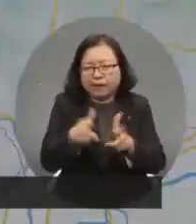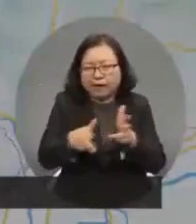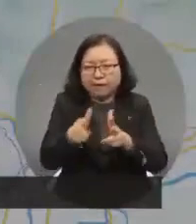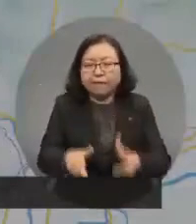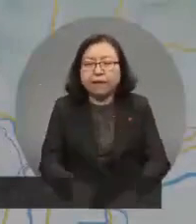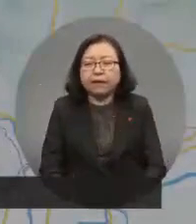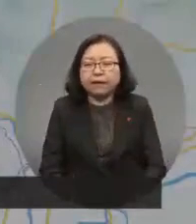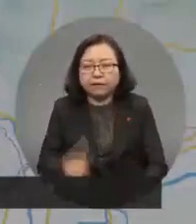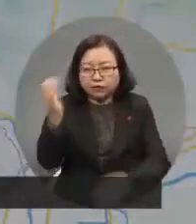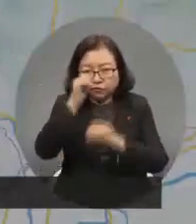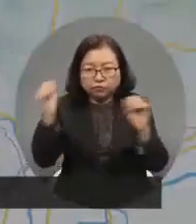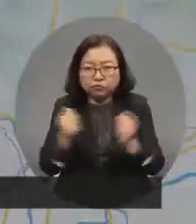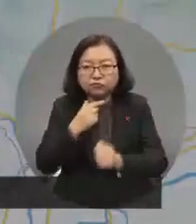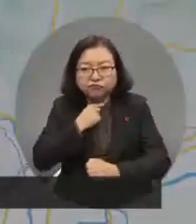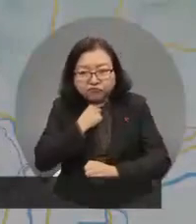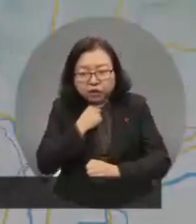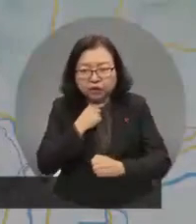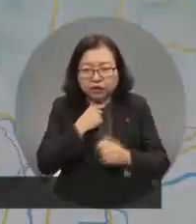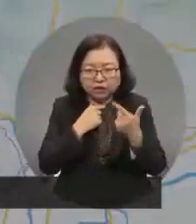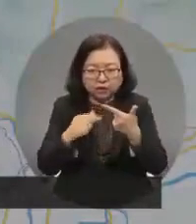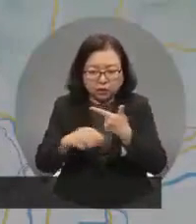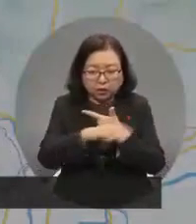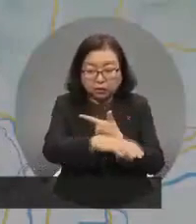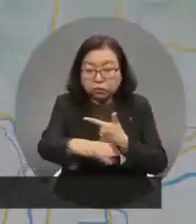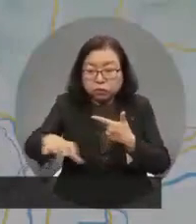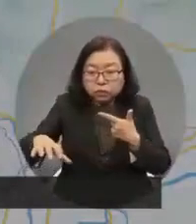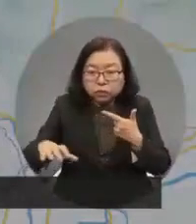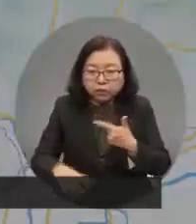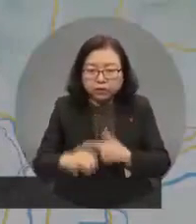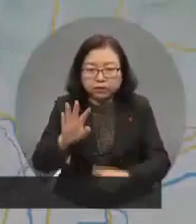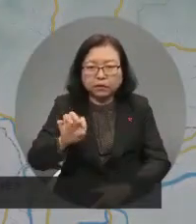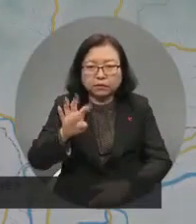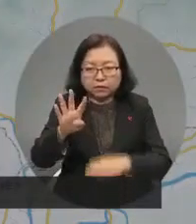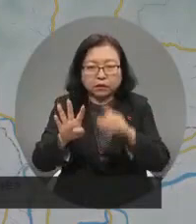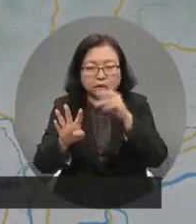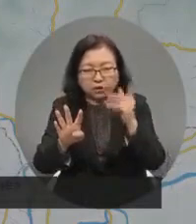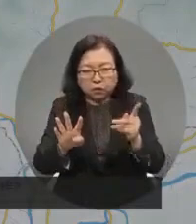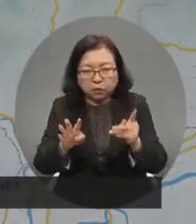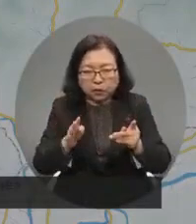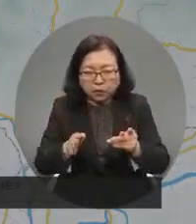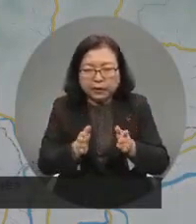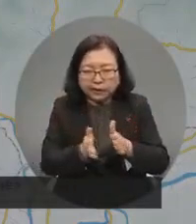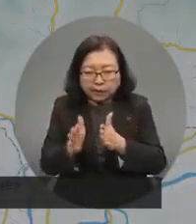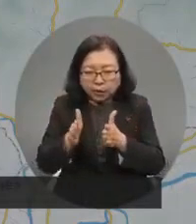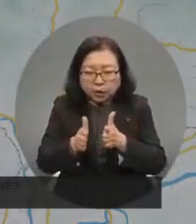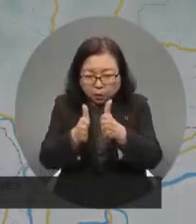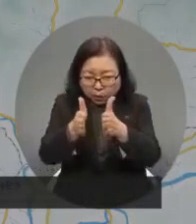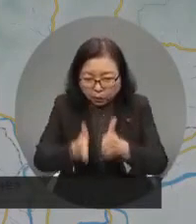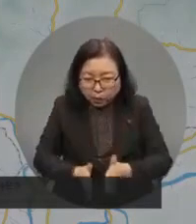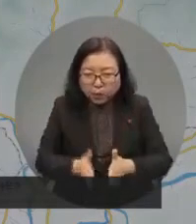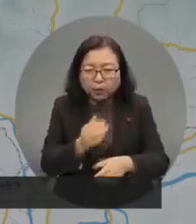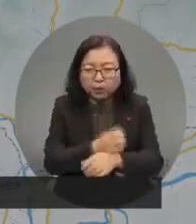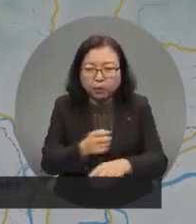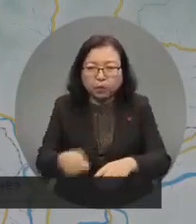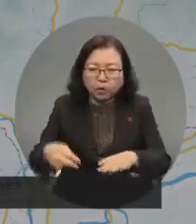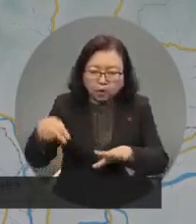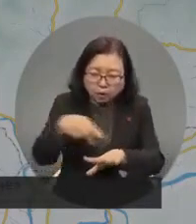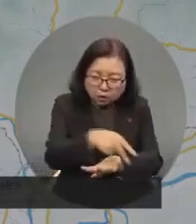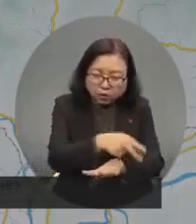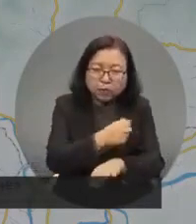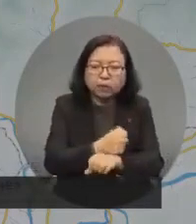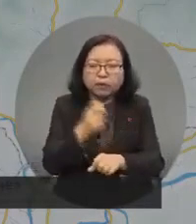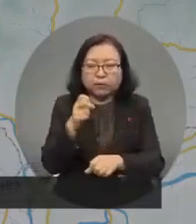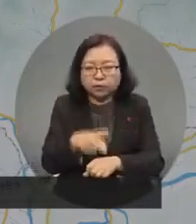충청북도가 요구했던 6개 구간 44.8km의 직선화와 건널목 개선, 충북선을